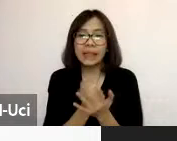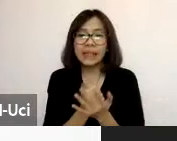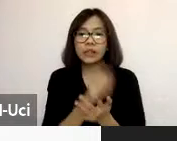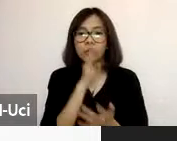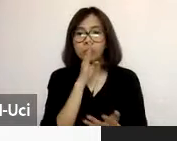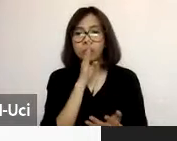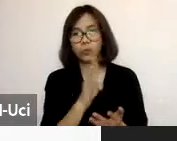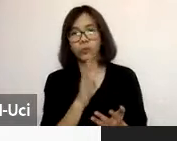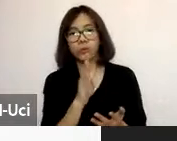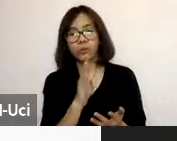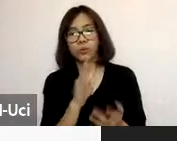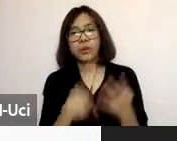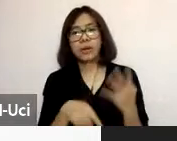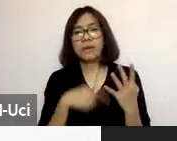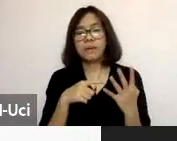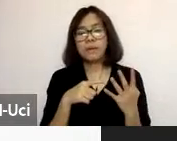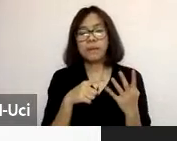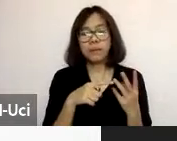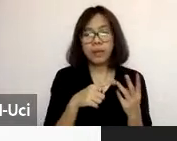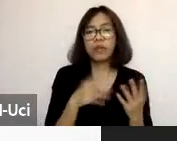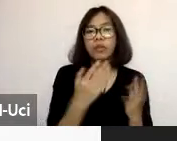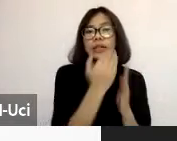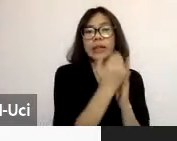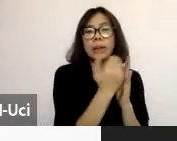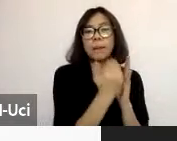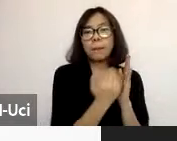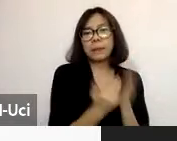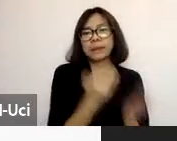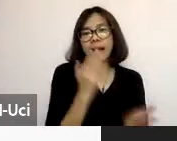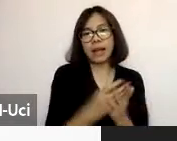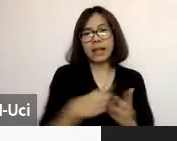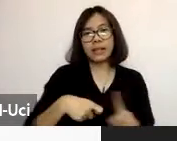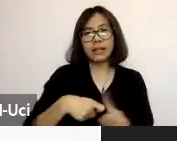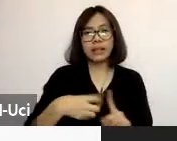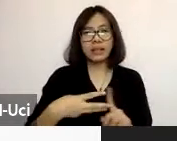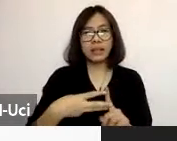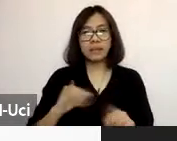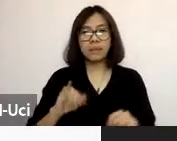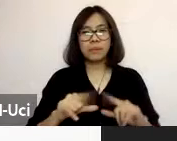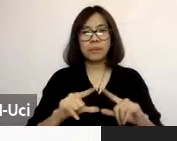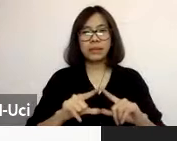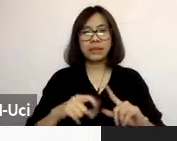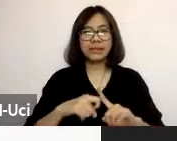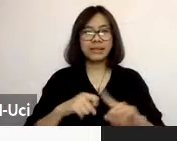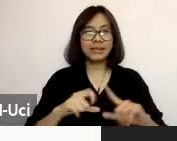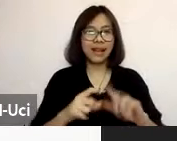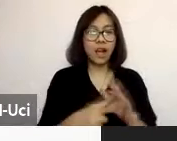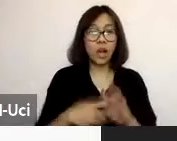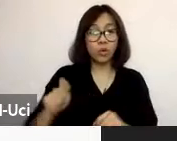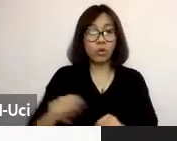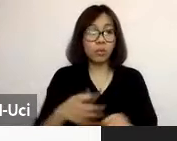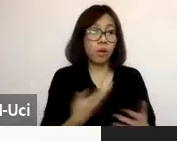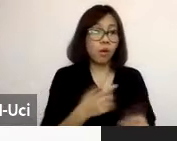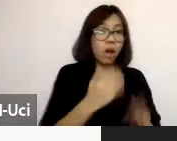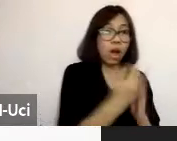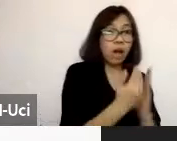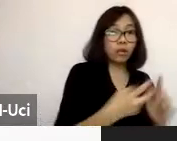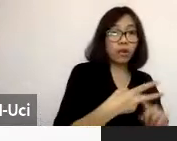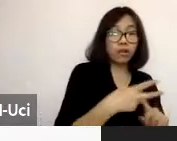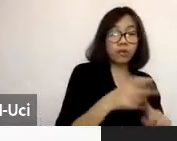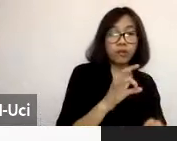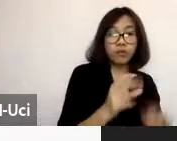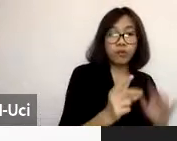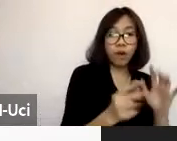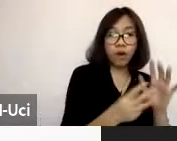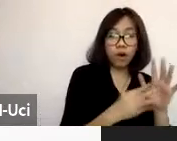yang ketiga telah kebijakan hukum Adi Apakah pengaturan hukum material dan formal disatukan atau